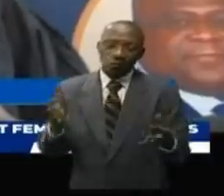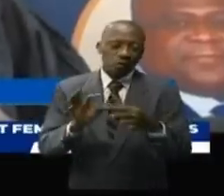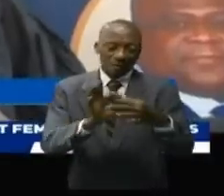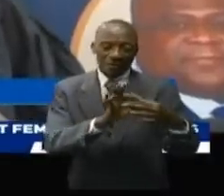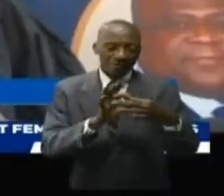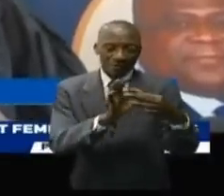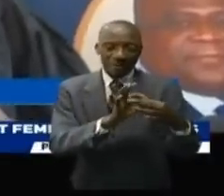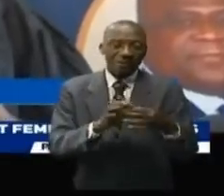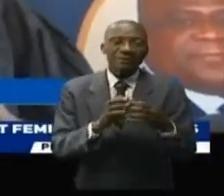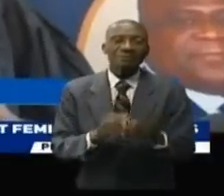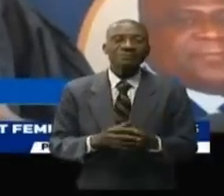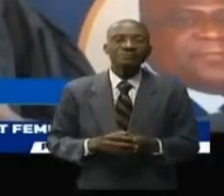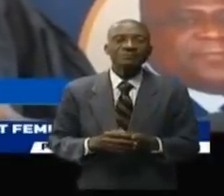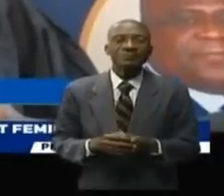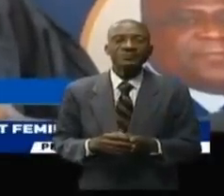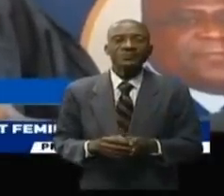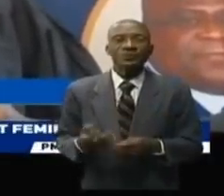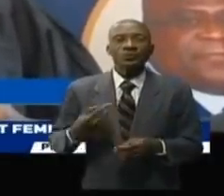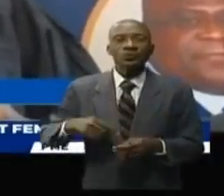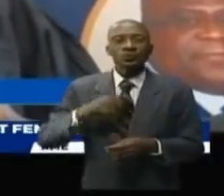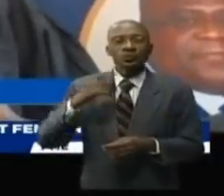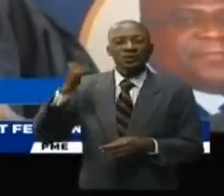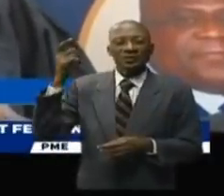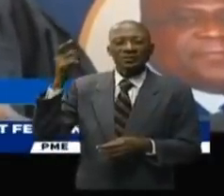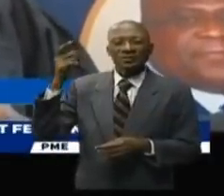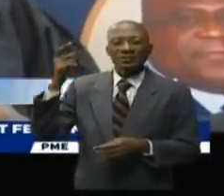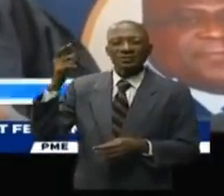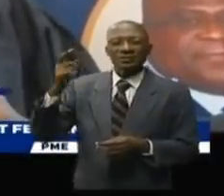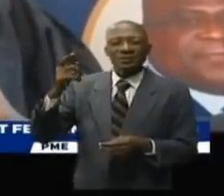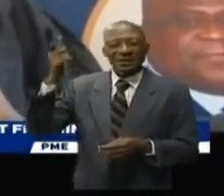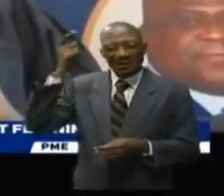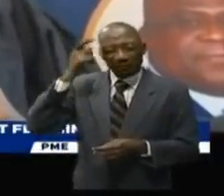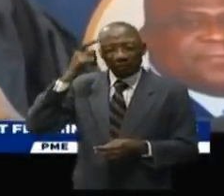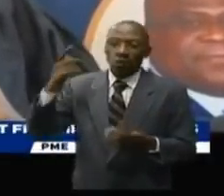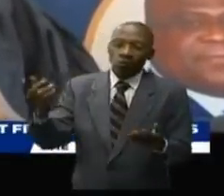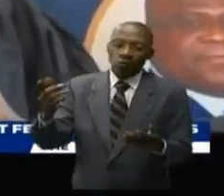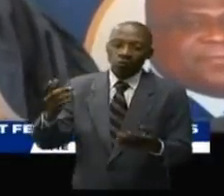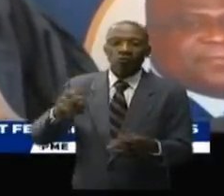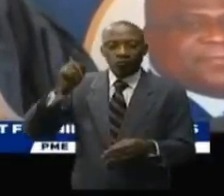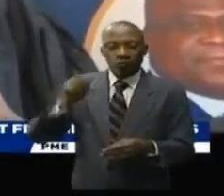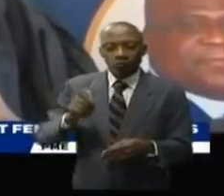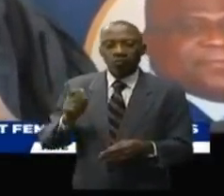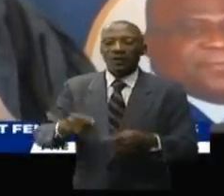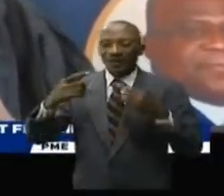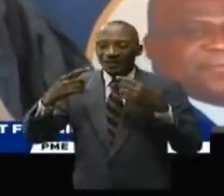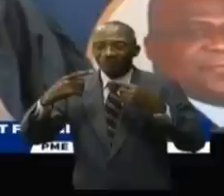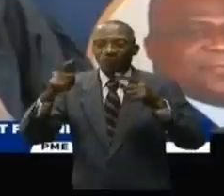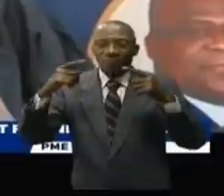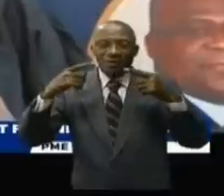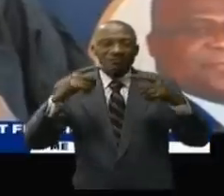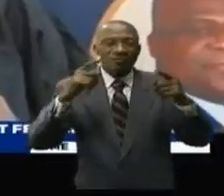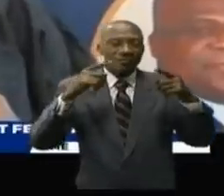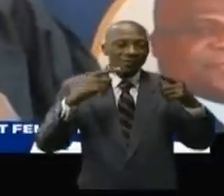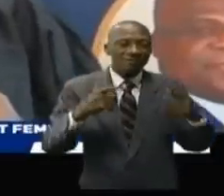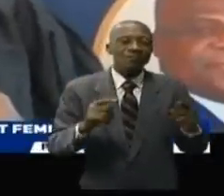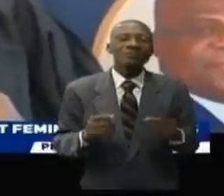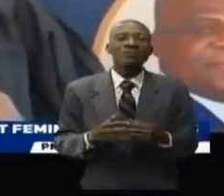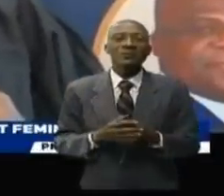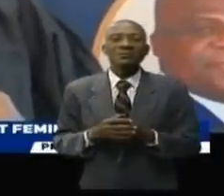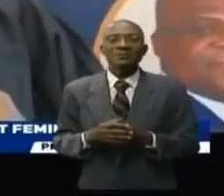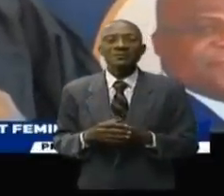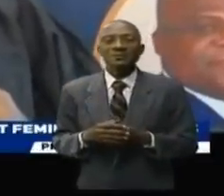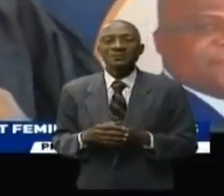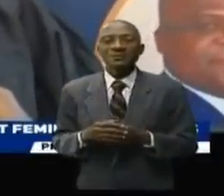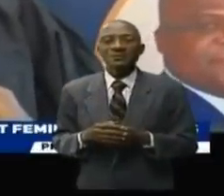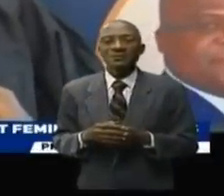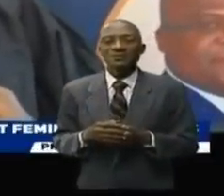partagé. Le devoir d'informer et d'amener d'autres personnes avec vous dans cette direction-là. Donc, pour l'Afrique, notre